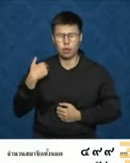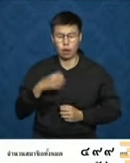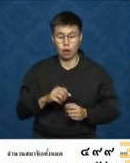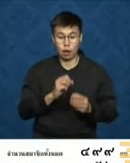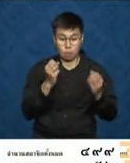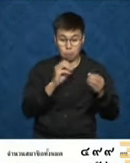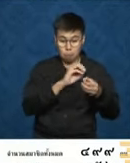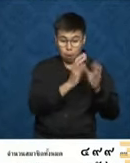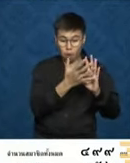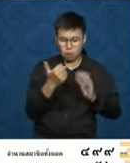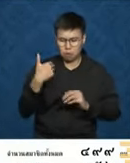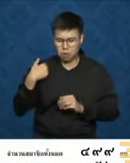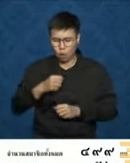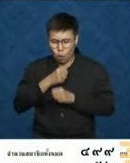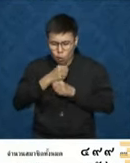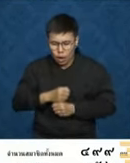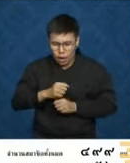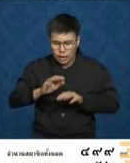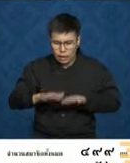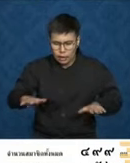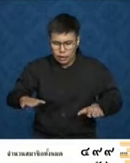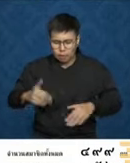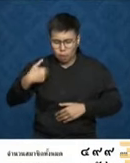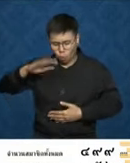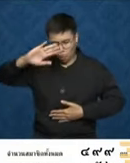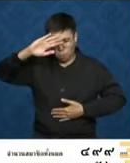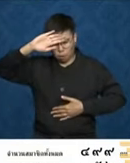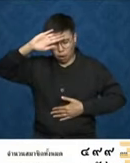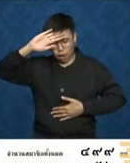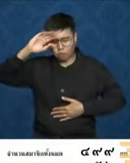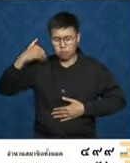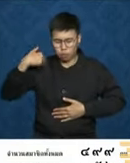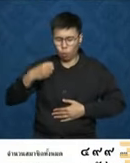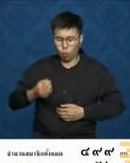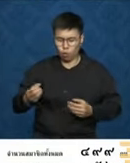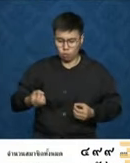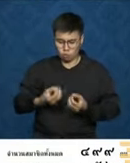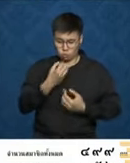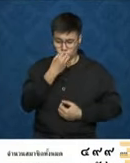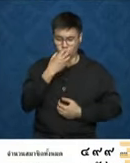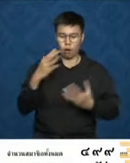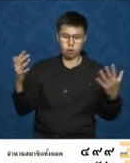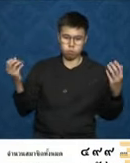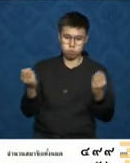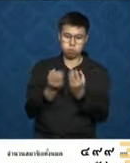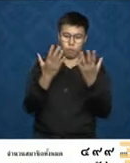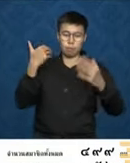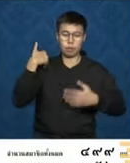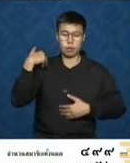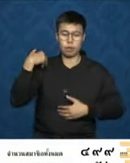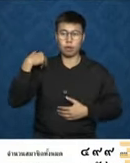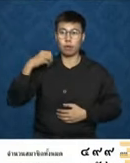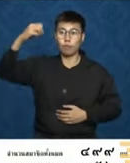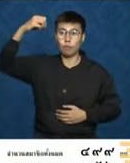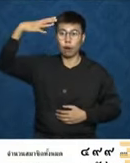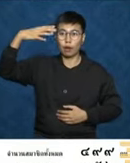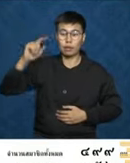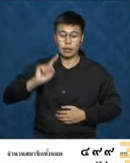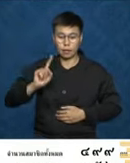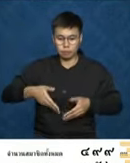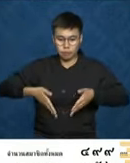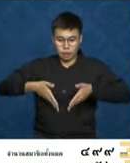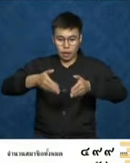เด็กเล็กและผู้ป่วยได้รับผลกระทบเป็นอย่างมากครับเรื่องที่ 2ปัญหาไฟริมถนนเลียบทางรถไฟ